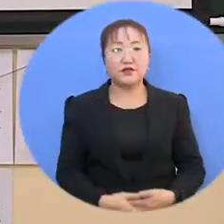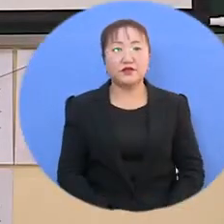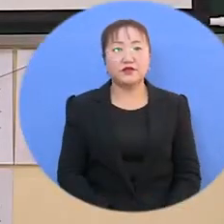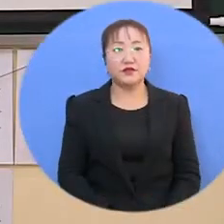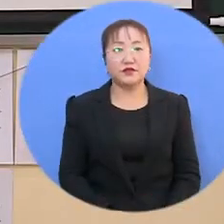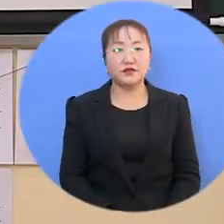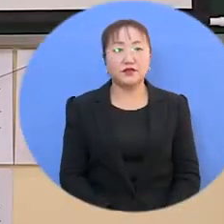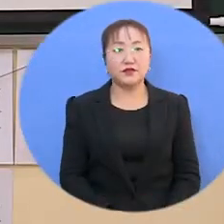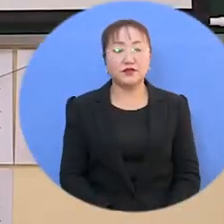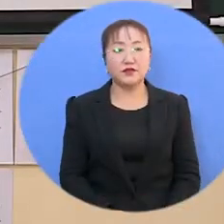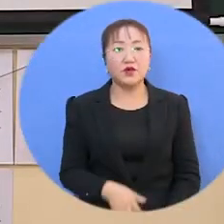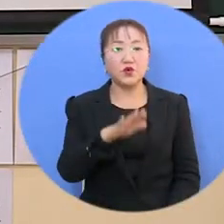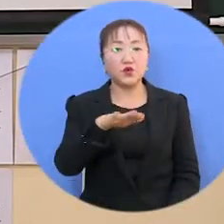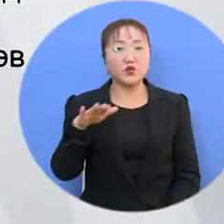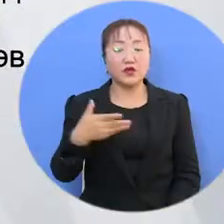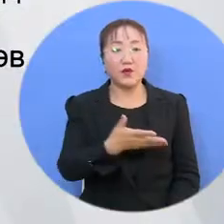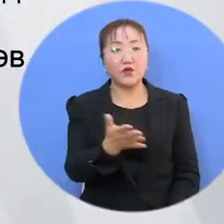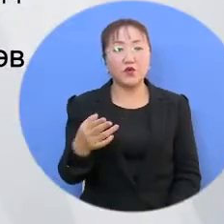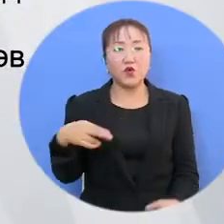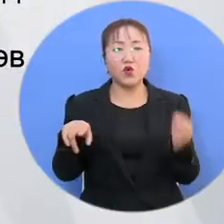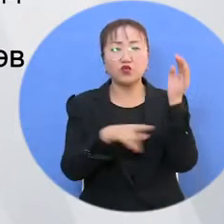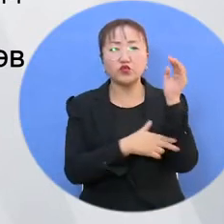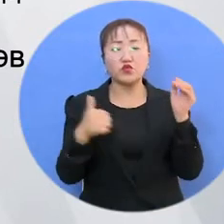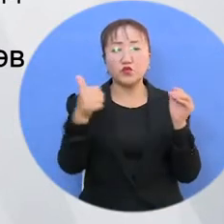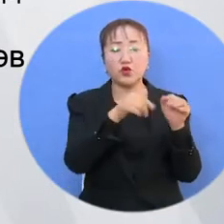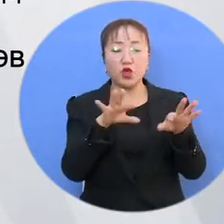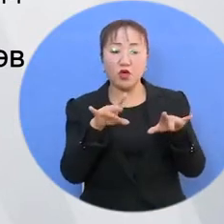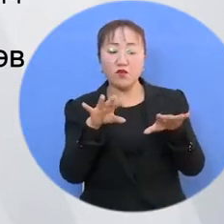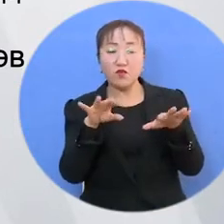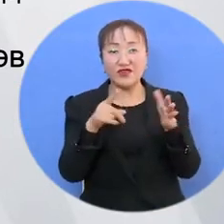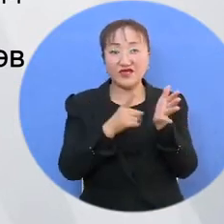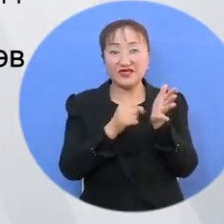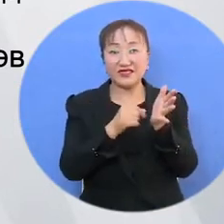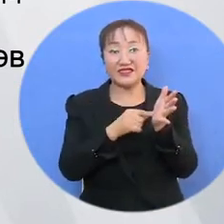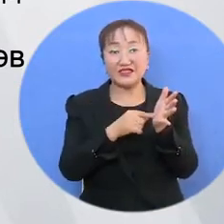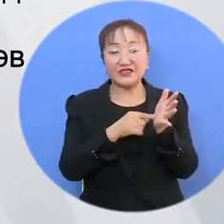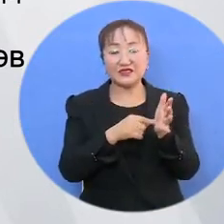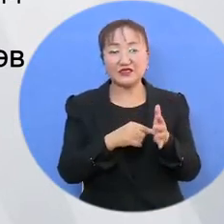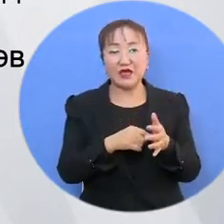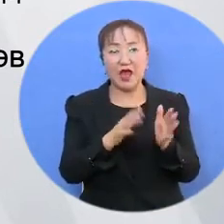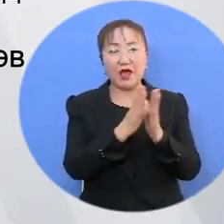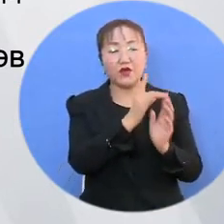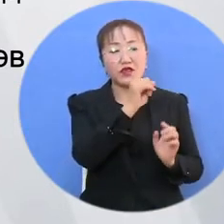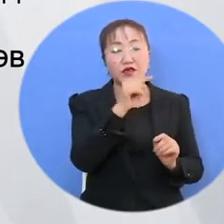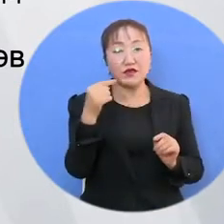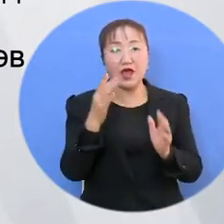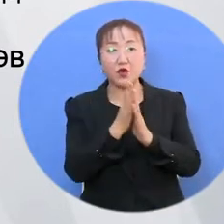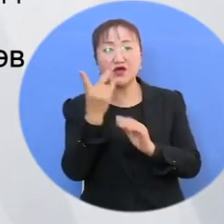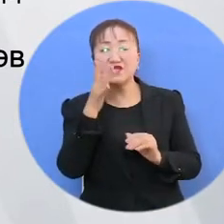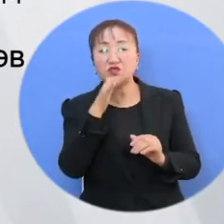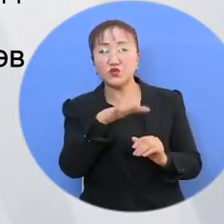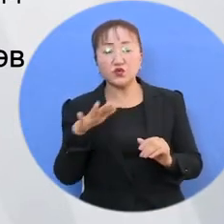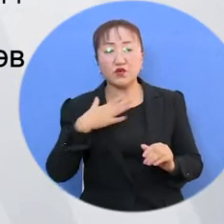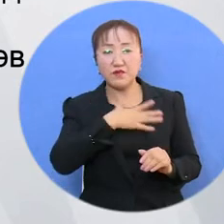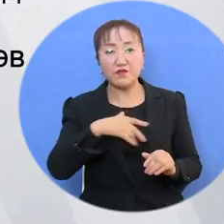За. Хүүхдүүд та бүхэн өдөр бүр компьютерийг хэрэглэх шаардлага гардаг. 11-12 насны сурагчид эрүүл мэнд бие бялдрын